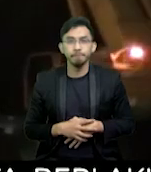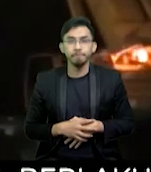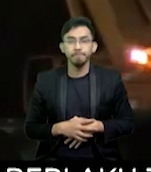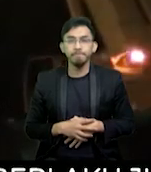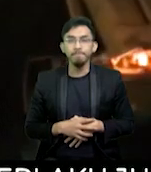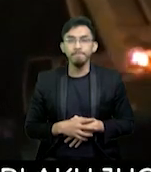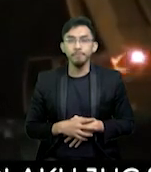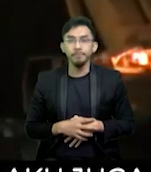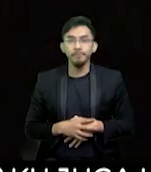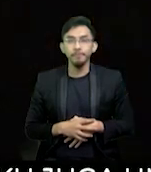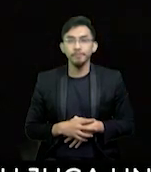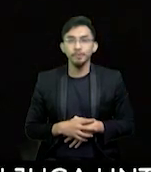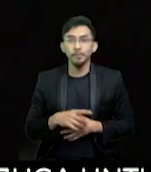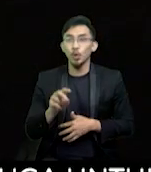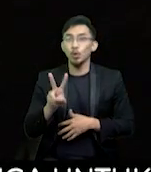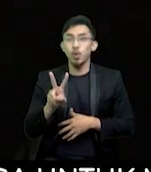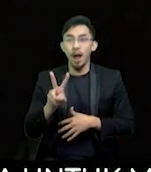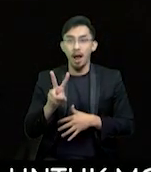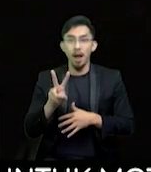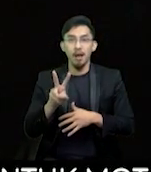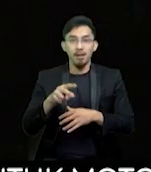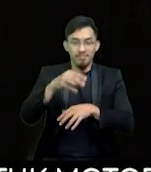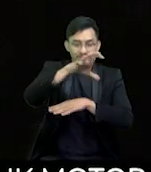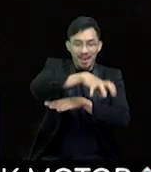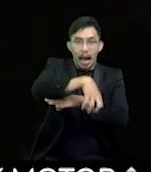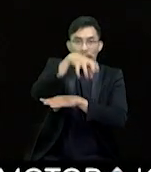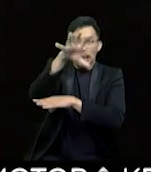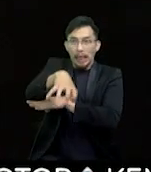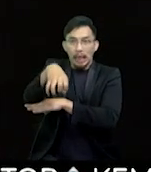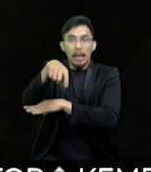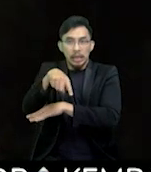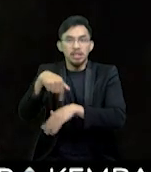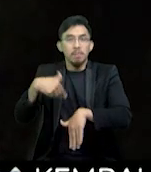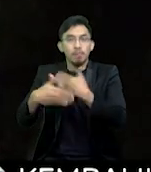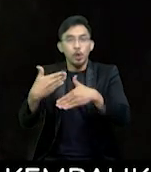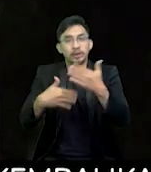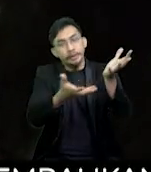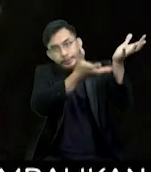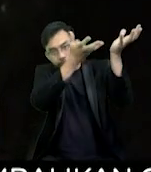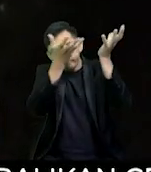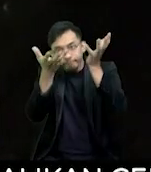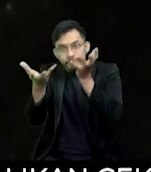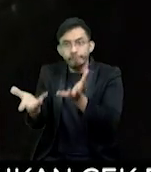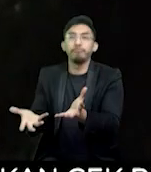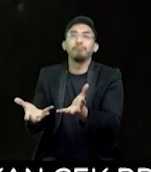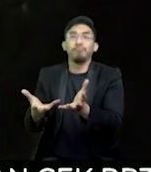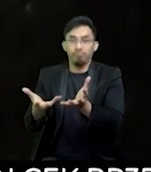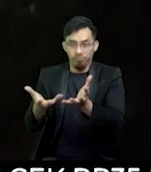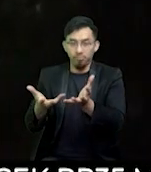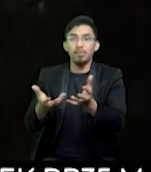Hai gunakan dua mobil crane dengan kapasitas 200 ton evakuasi gerbong littrell transit atau lrt Jabodetabek